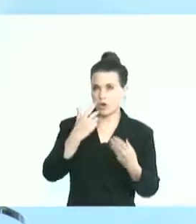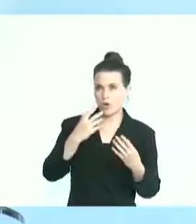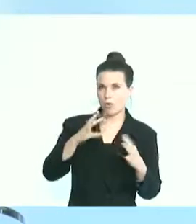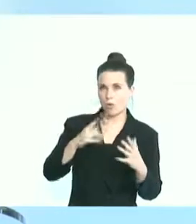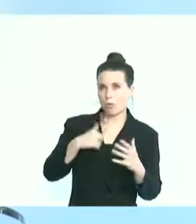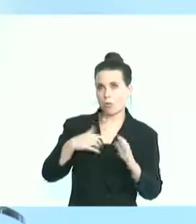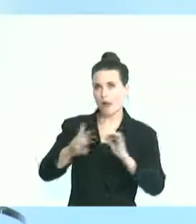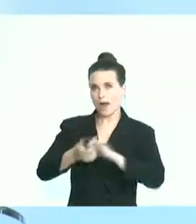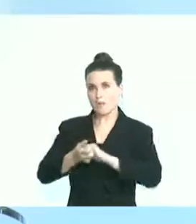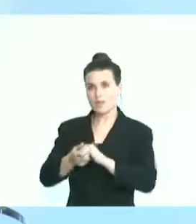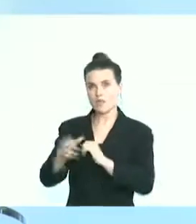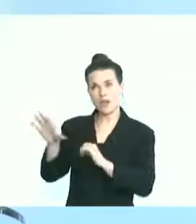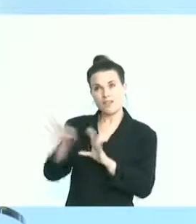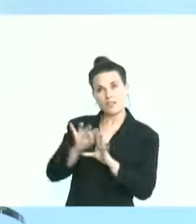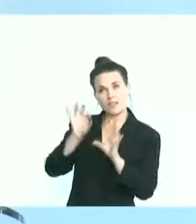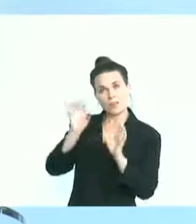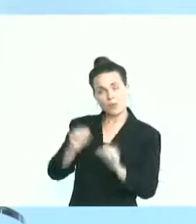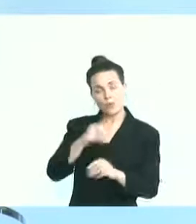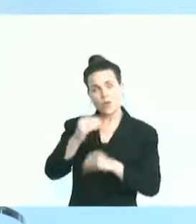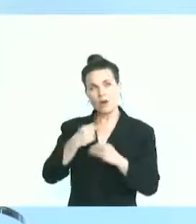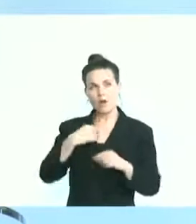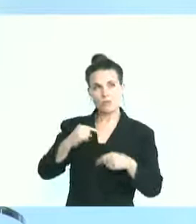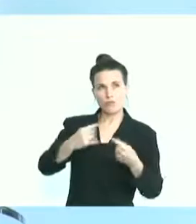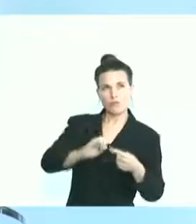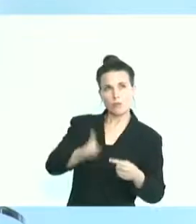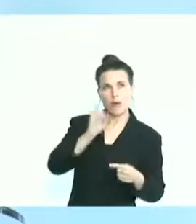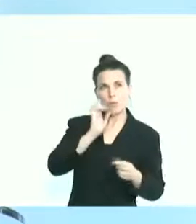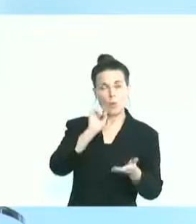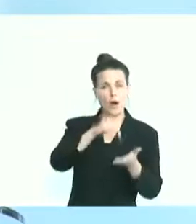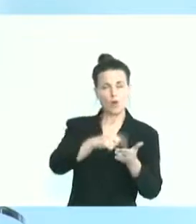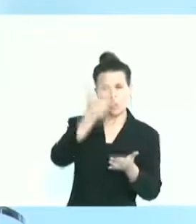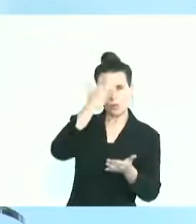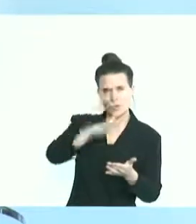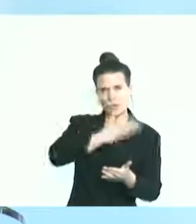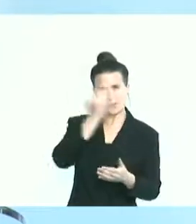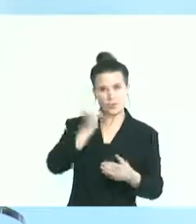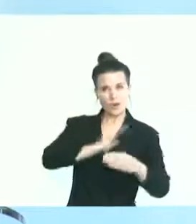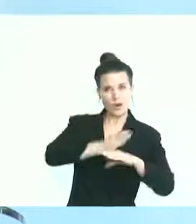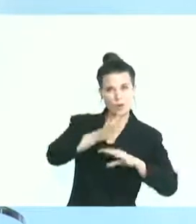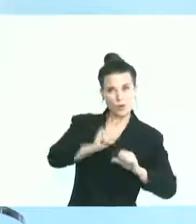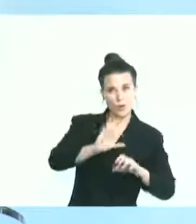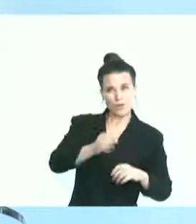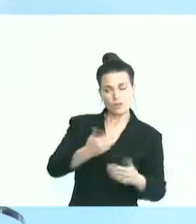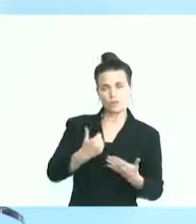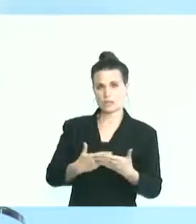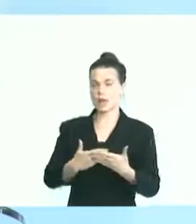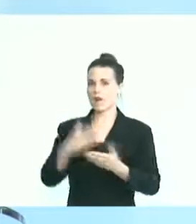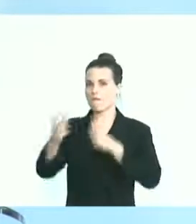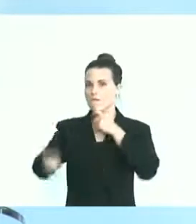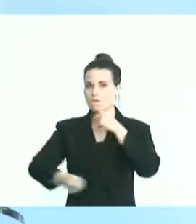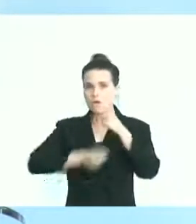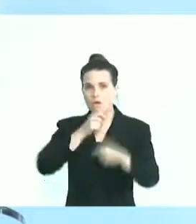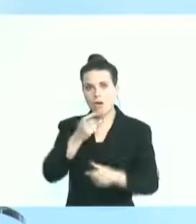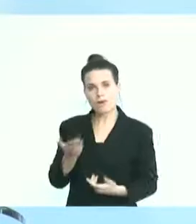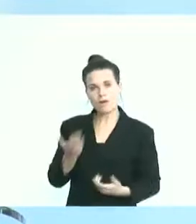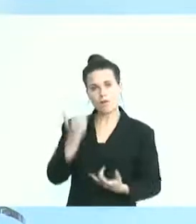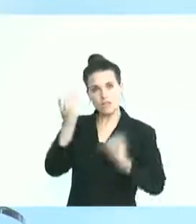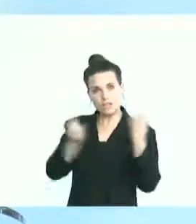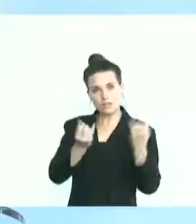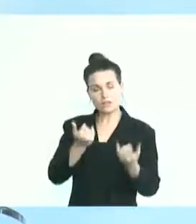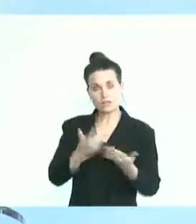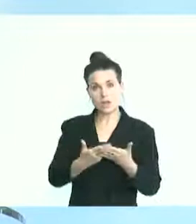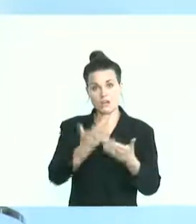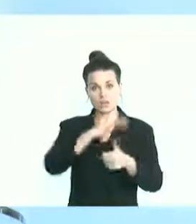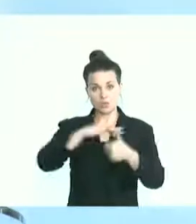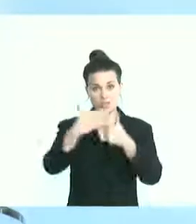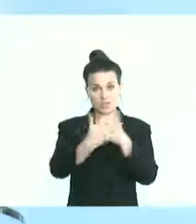mes amis, ou est-ce que finalement je n'y vais pas parce que je ne connais pas cet endroit, eh bien, c'est pas la société dans laquelle moi j'ai envie de vivre, dans laquelle toi